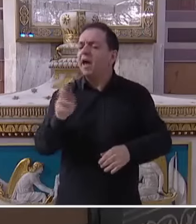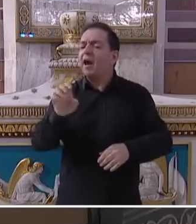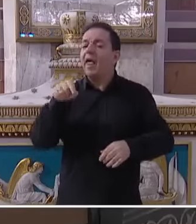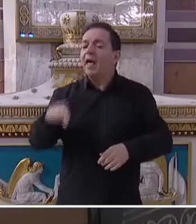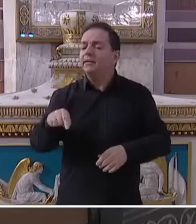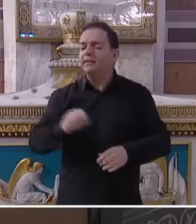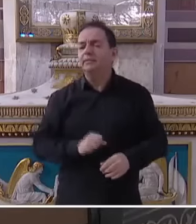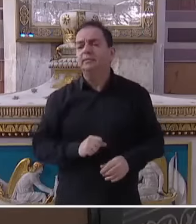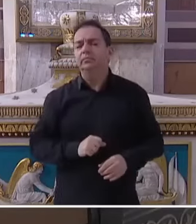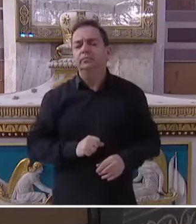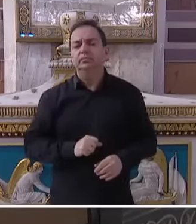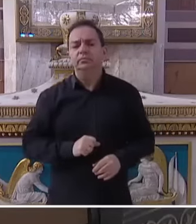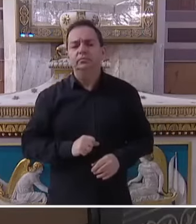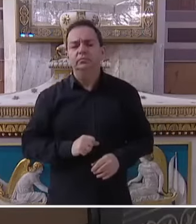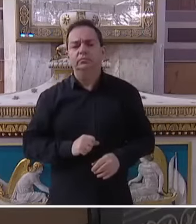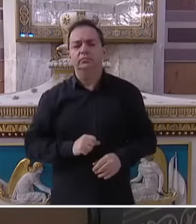Ναζαρέτ».